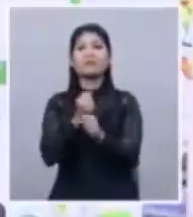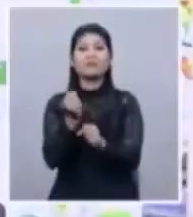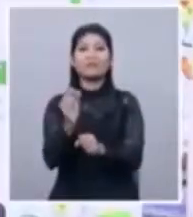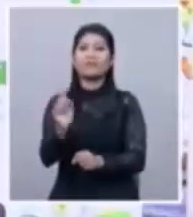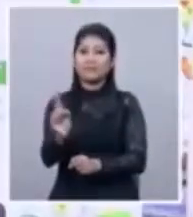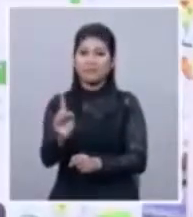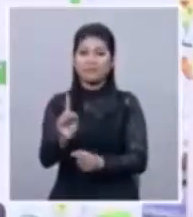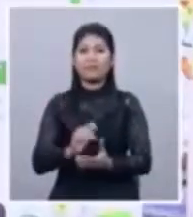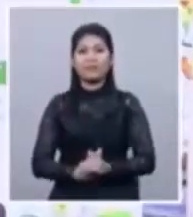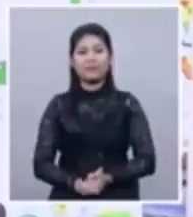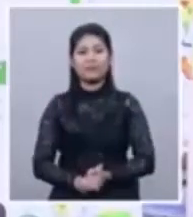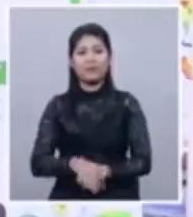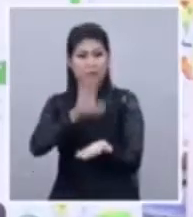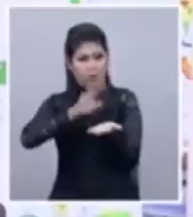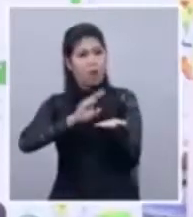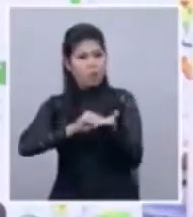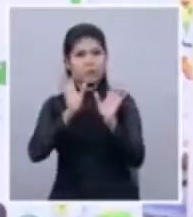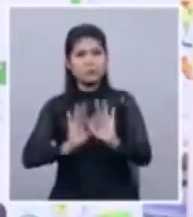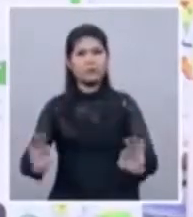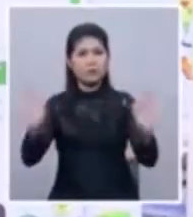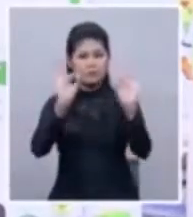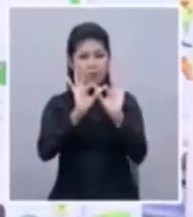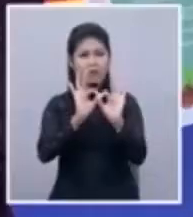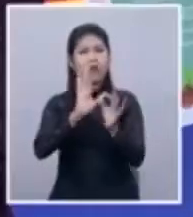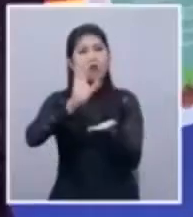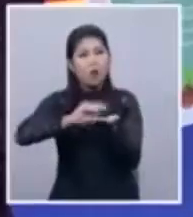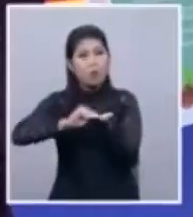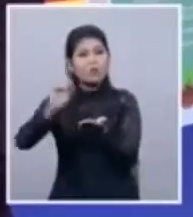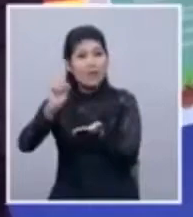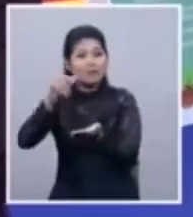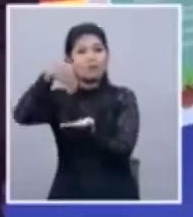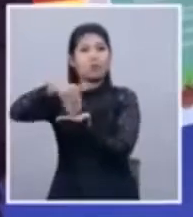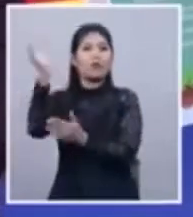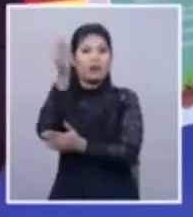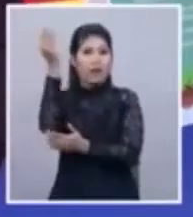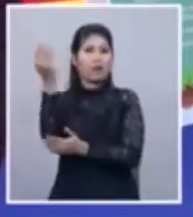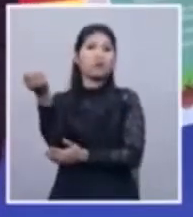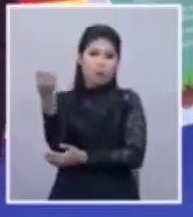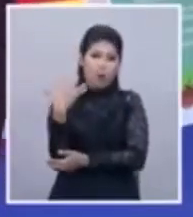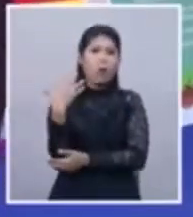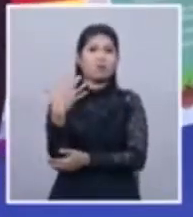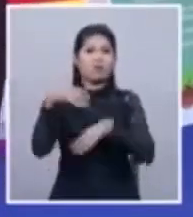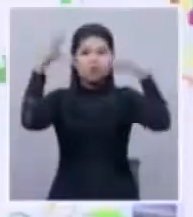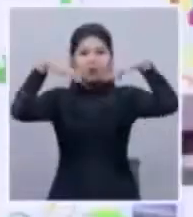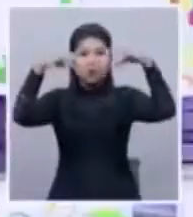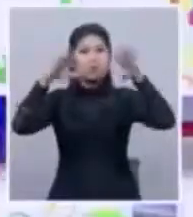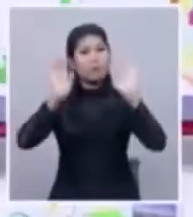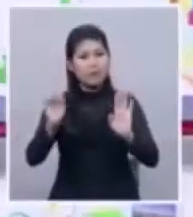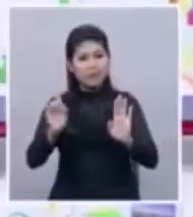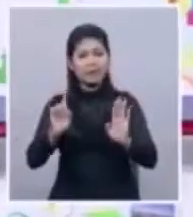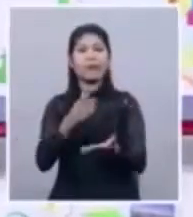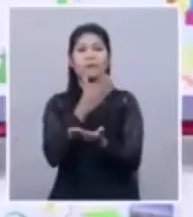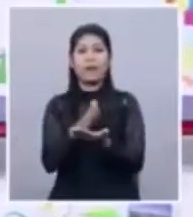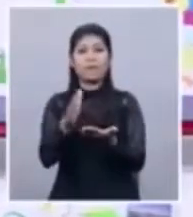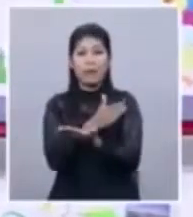างคะ คือจากข้อมูลเนี่ยสำคัญนะครับข้อมูลจากกรมอุตุนิยมวิทยาบอกแล้วว่าปีนี้ลักษณะฝนเป็นอย่างไรก็มาแบ่งการวิ